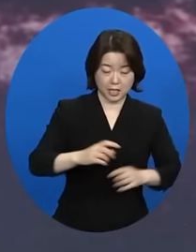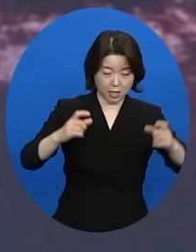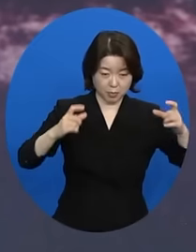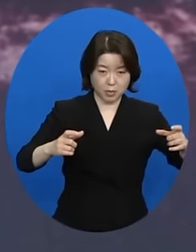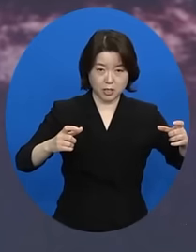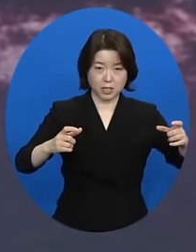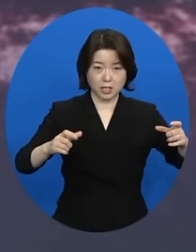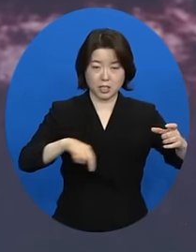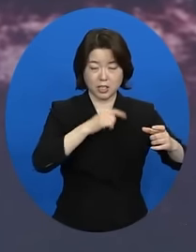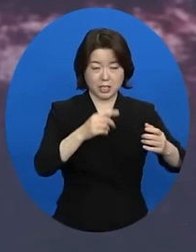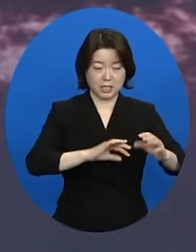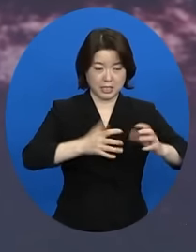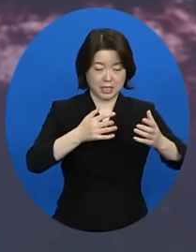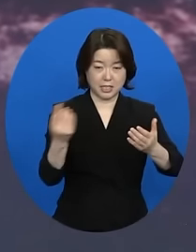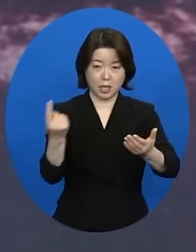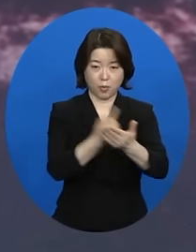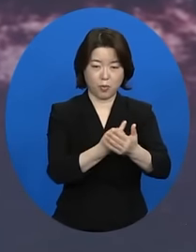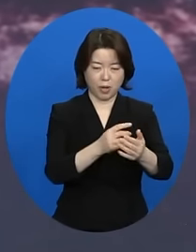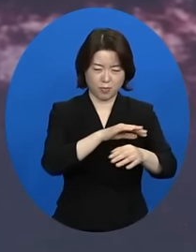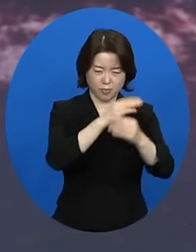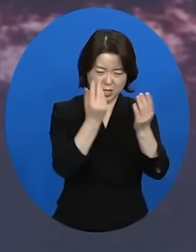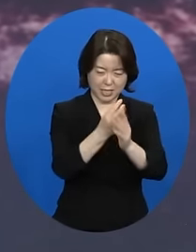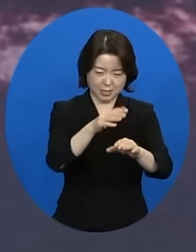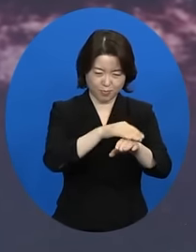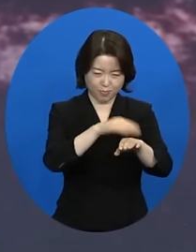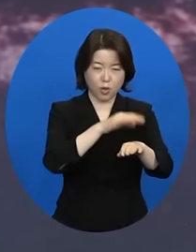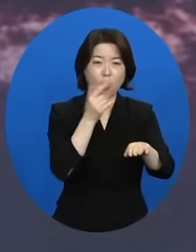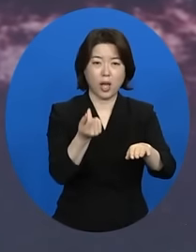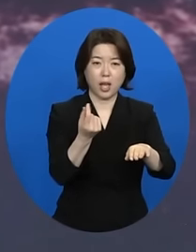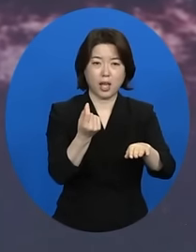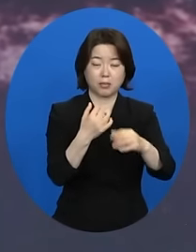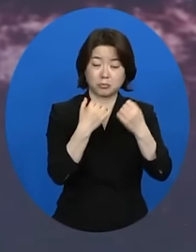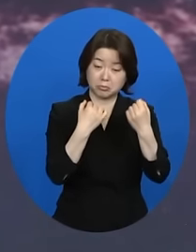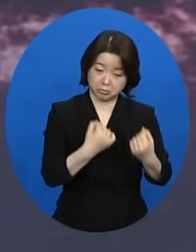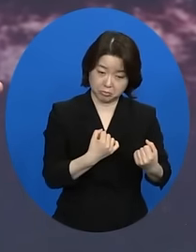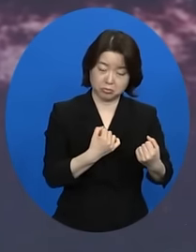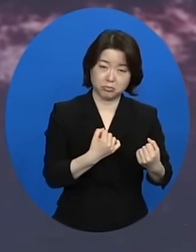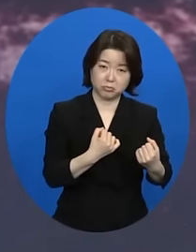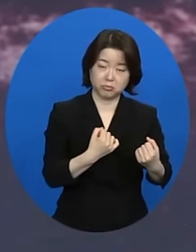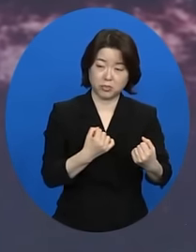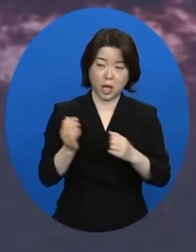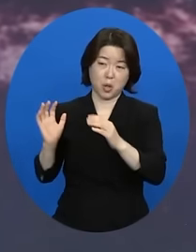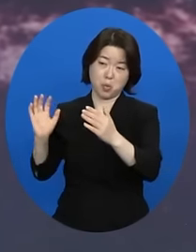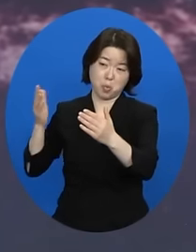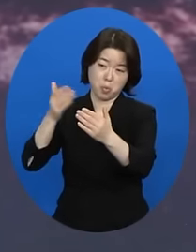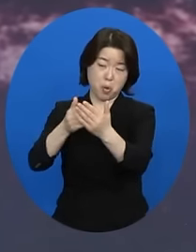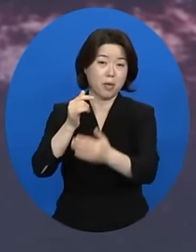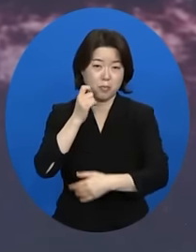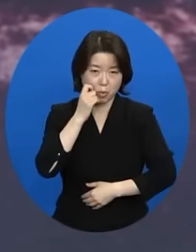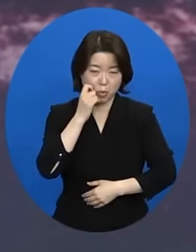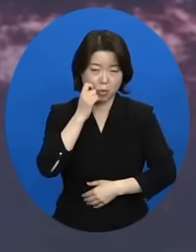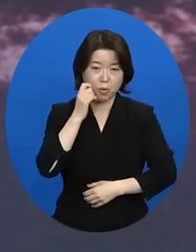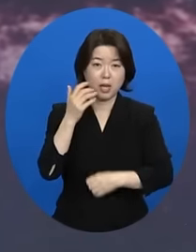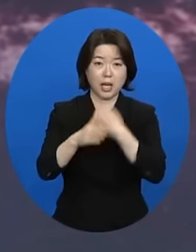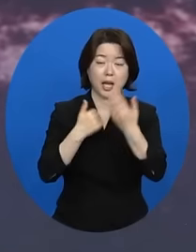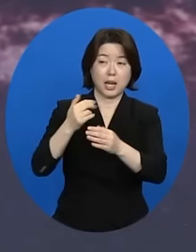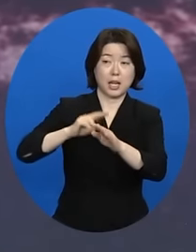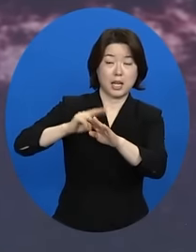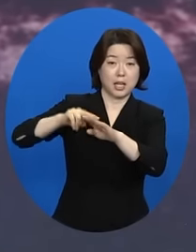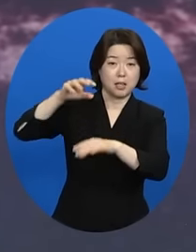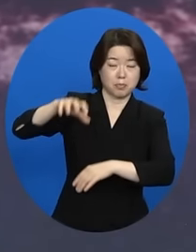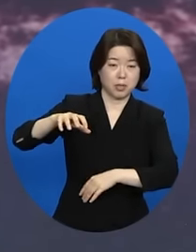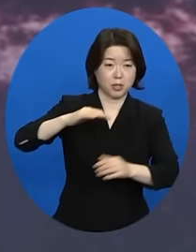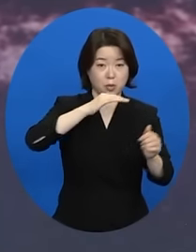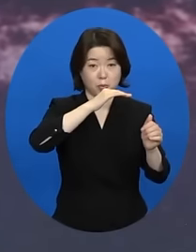도시에 완전히 물들어버리고 말았습니다. 그러다 보니까 안주해버리고 완주하지 못한 상황. 하나님은 베델로